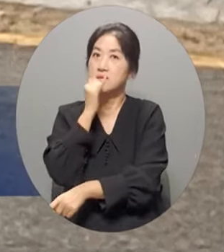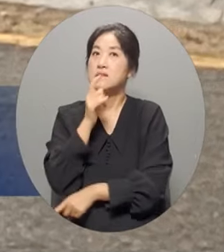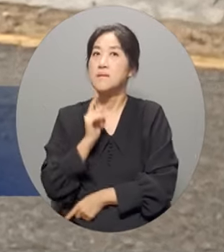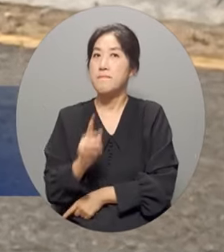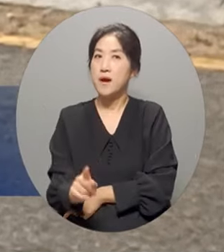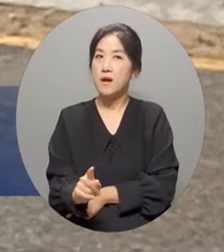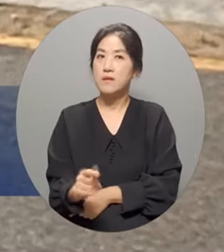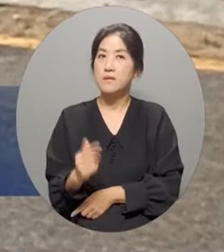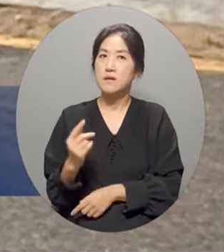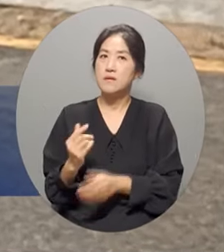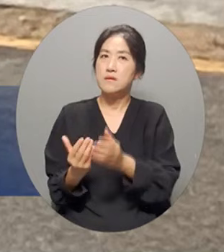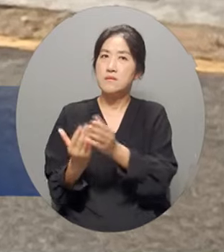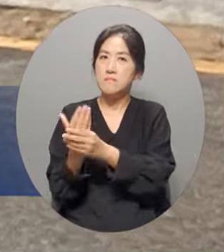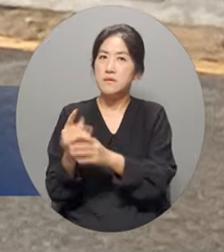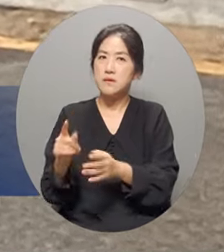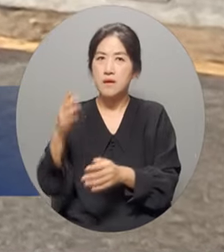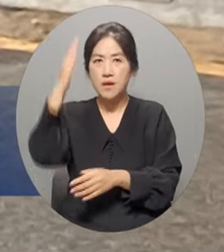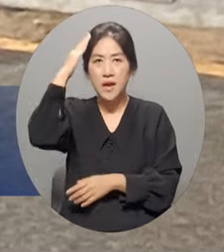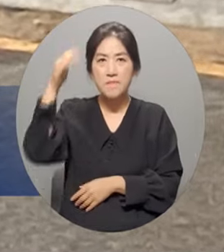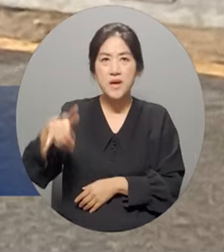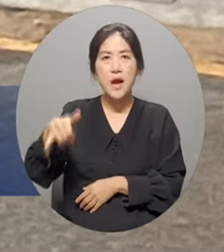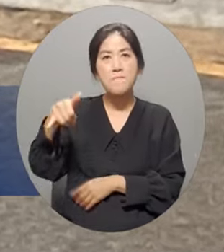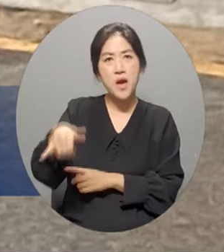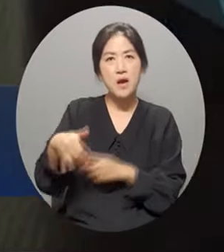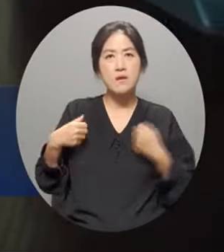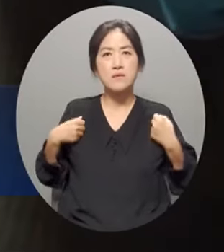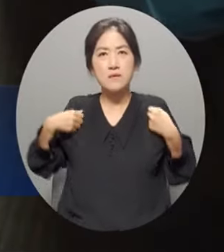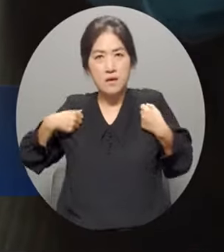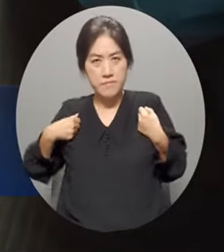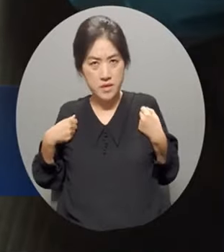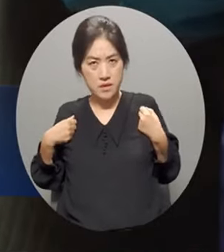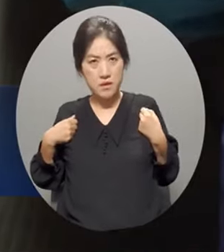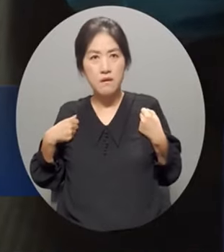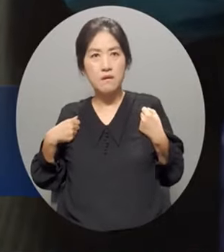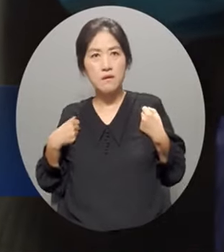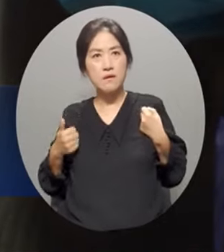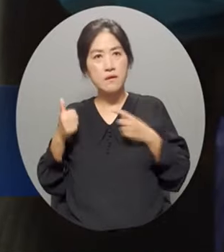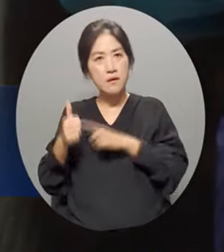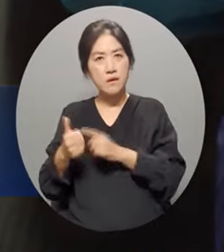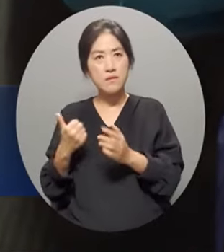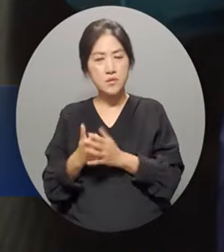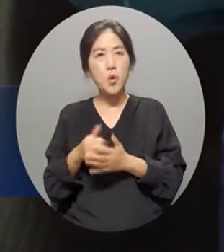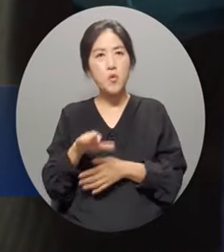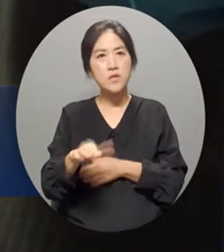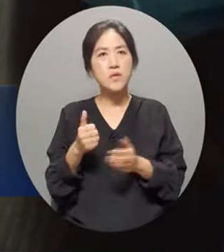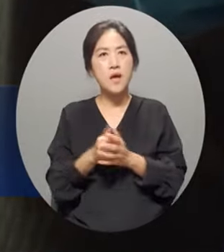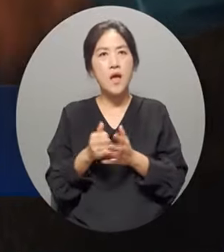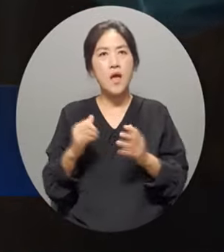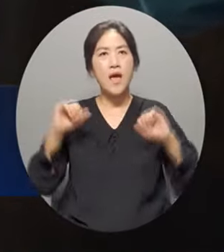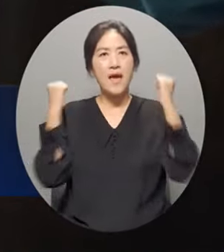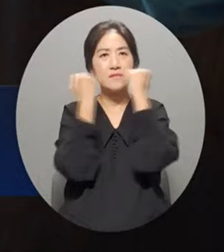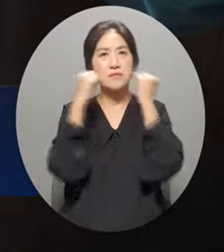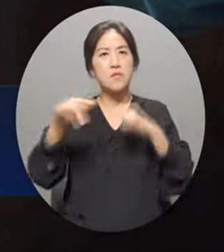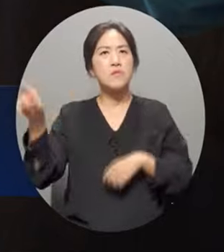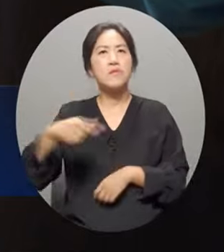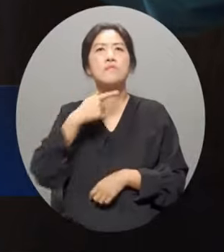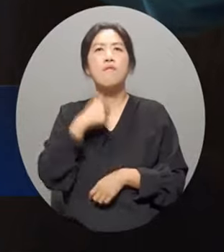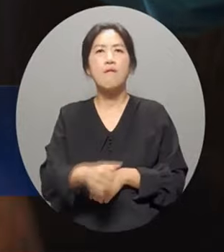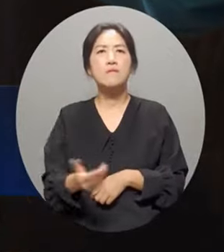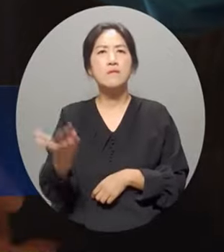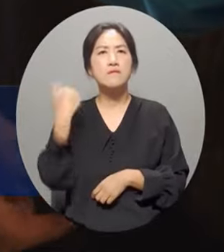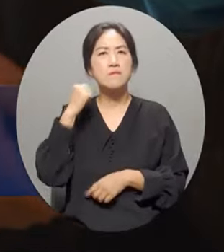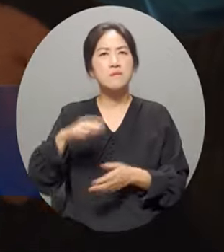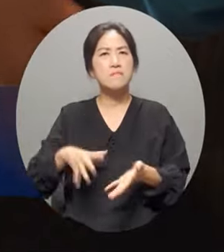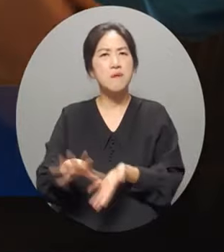가방이 있었는데 그 가방을 메고 그 사람이 저희 헬스장이 뒤 헬스장에 왔었는데 예전에